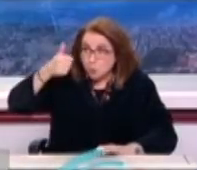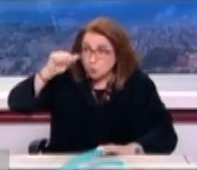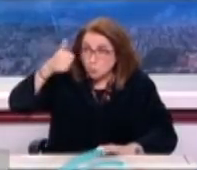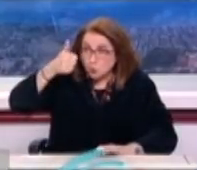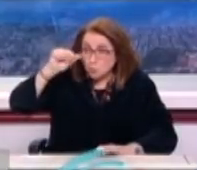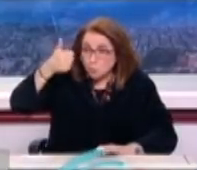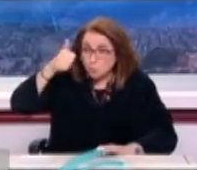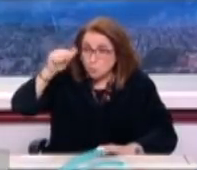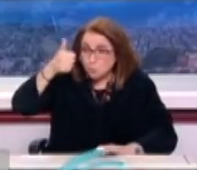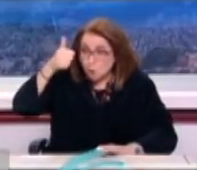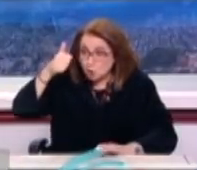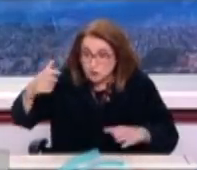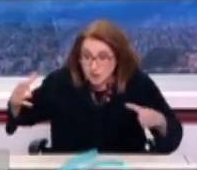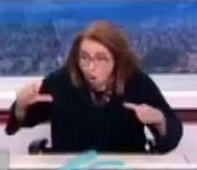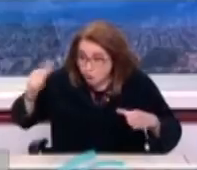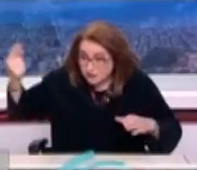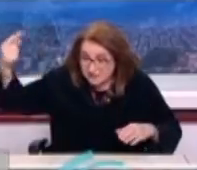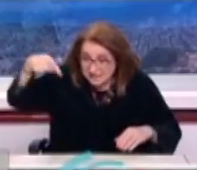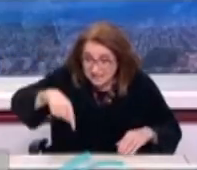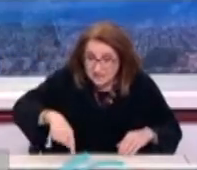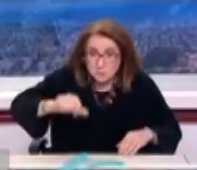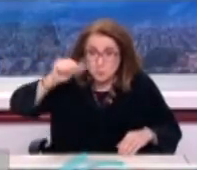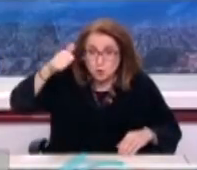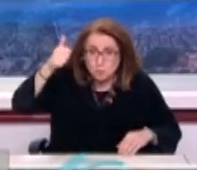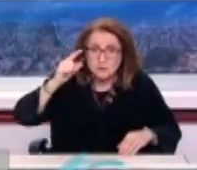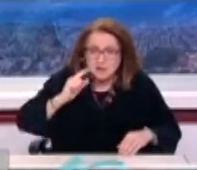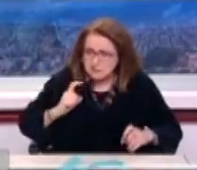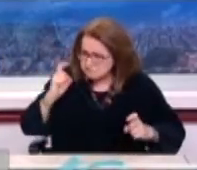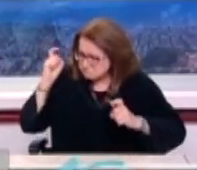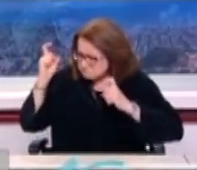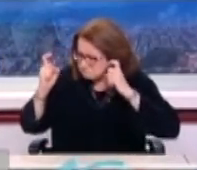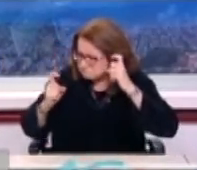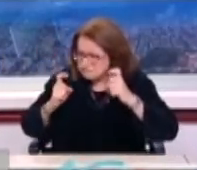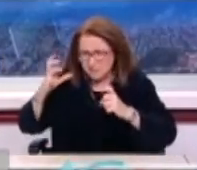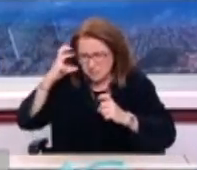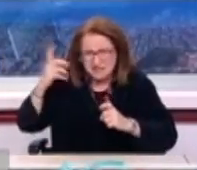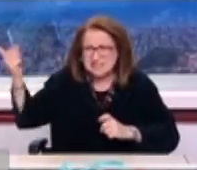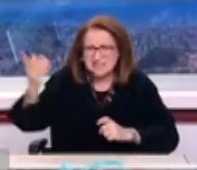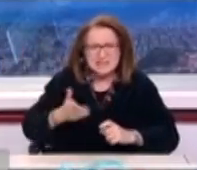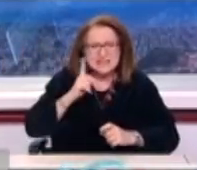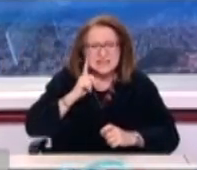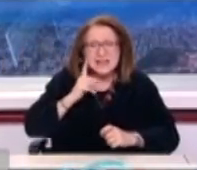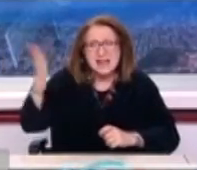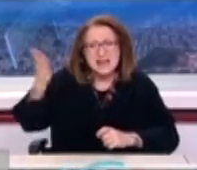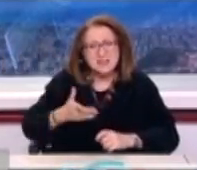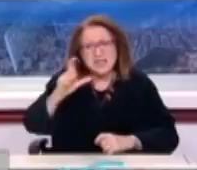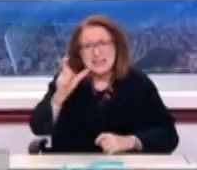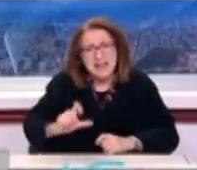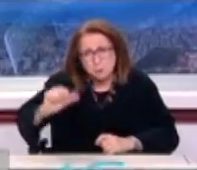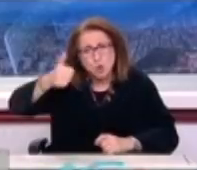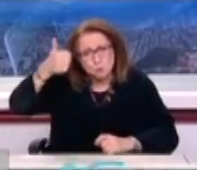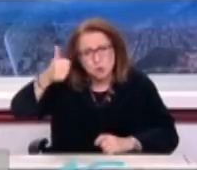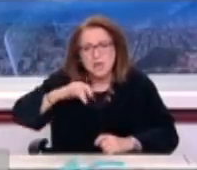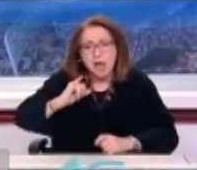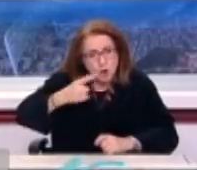Υπουργείου για να ανιχνευθεί. Και τότε δεν πληρούσε τον ορισμό κρούσματος. Καταλαβαίνετε λοιπόν ότι εδώ και δύο